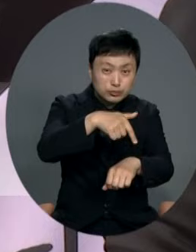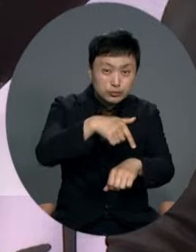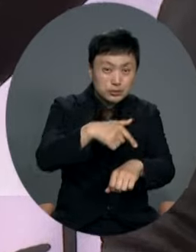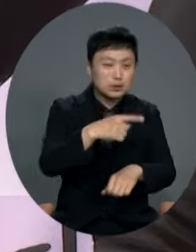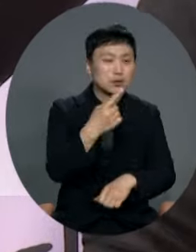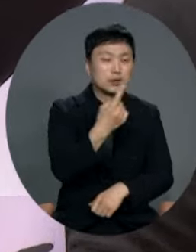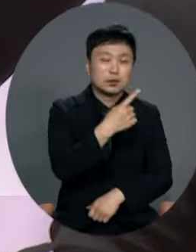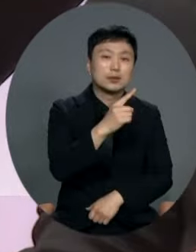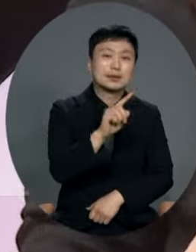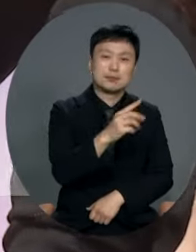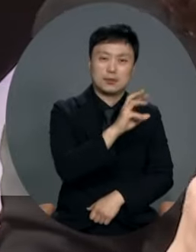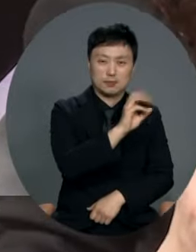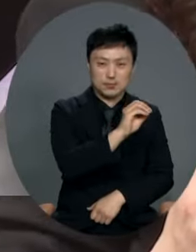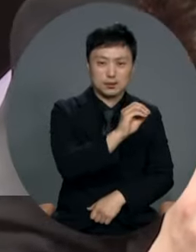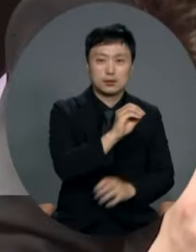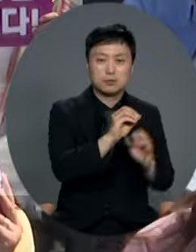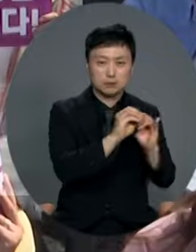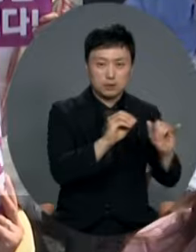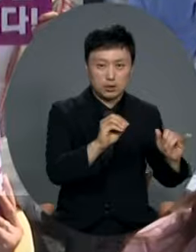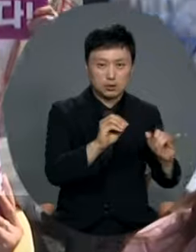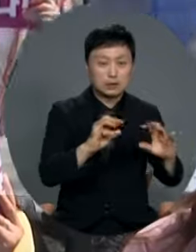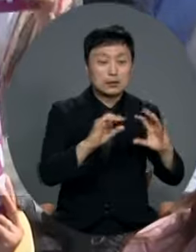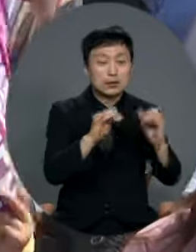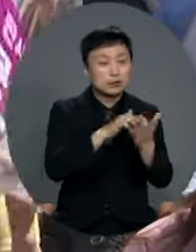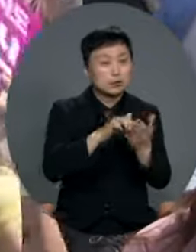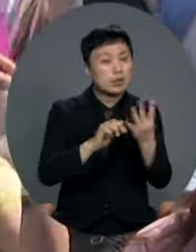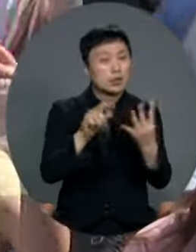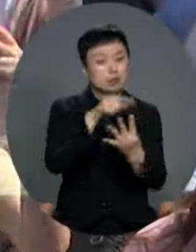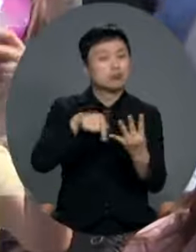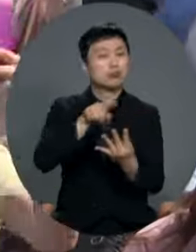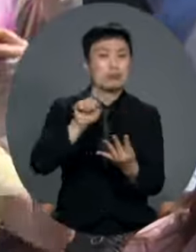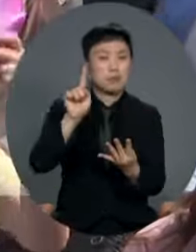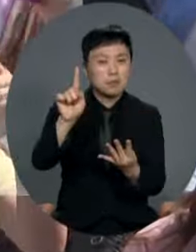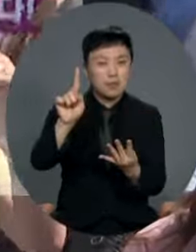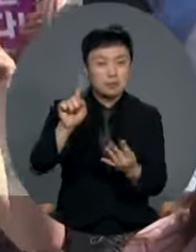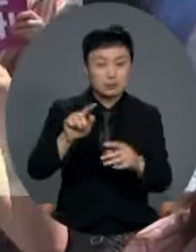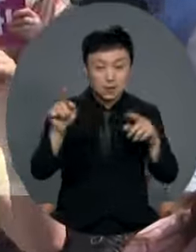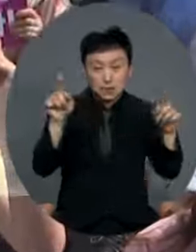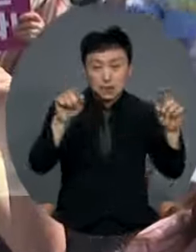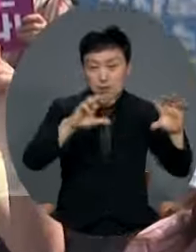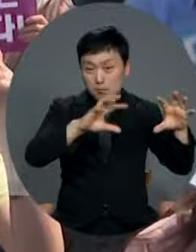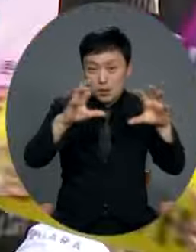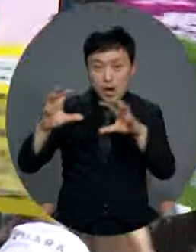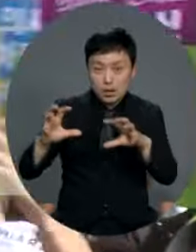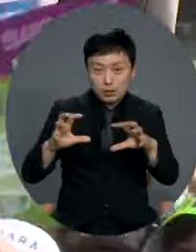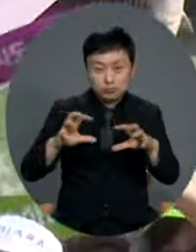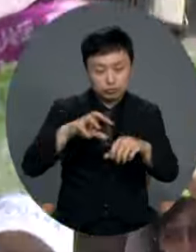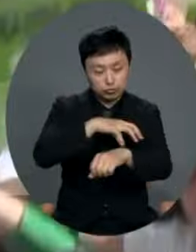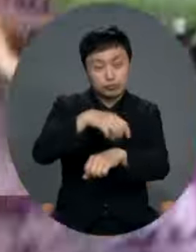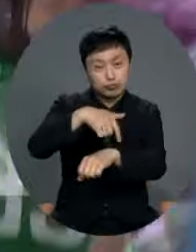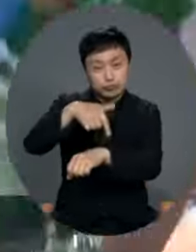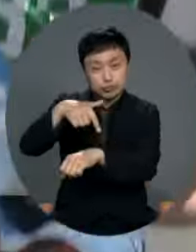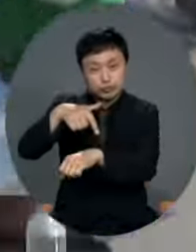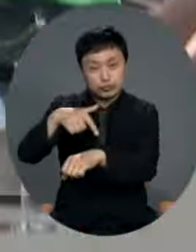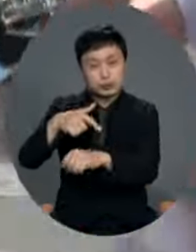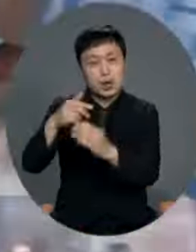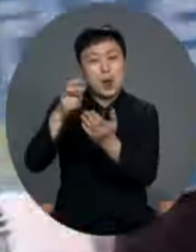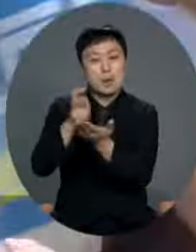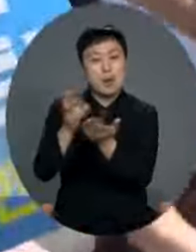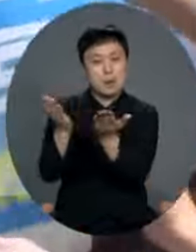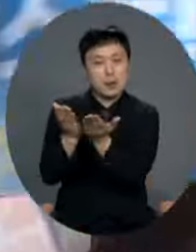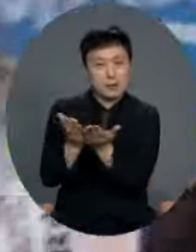파악됩니다. 국민 4명 가운데 1명꼴입니다. 대다수 나라에서 문신을 합법화했을 뿐 아니라